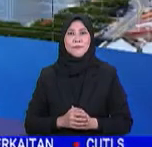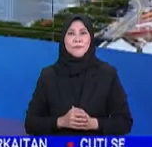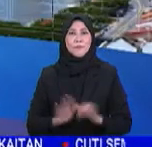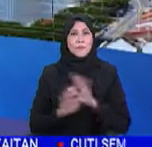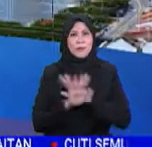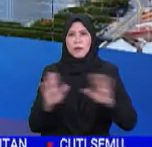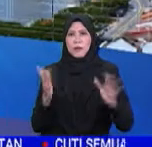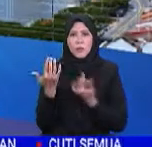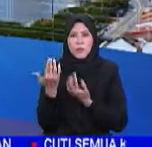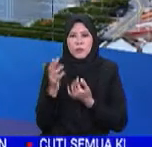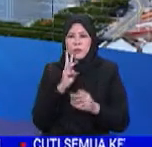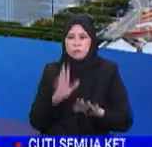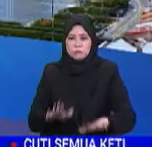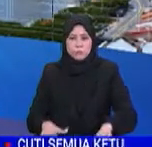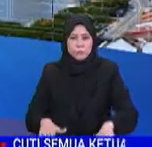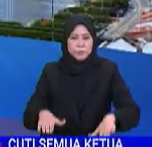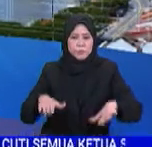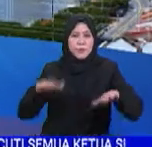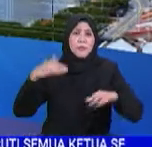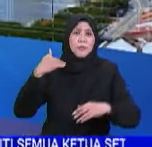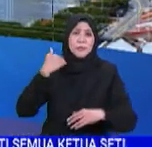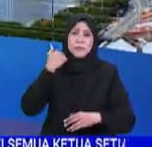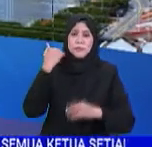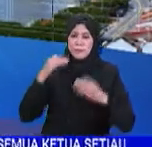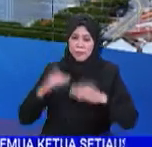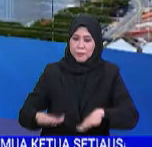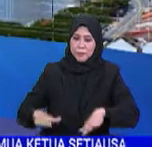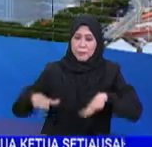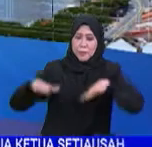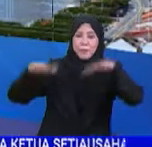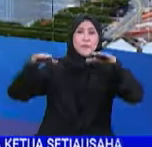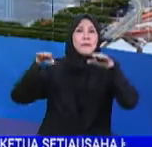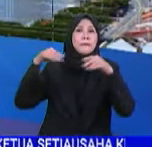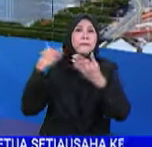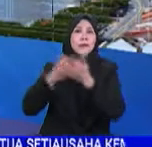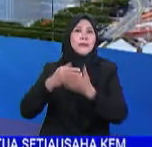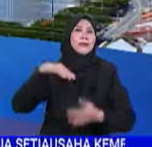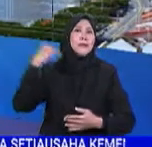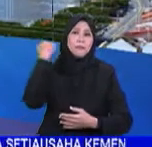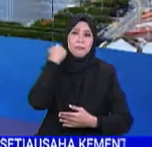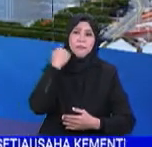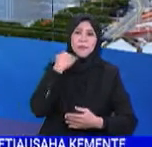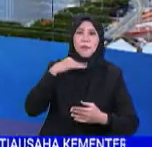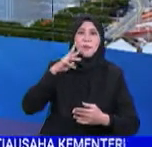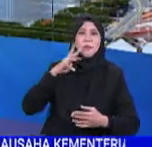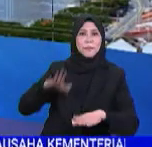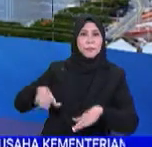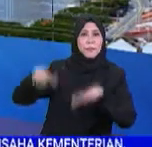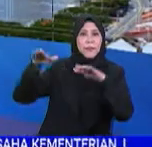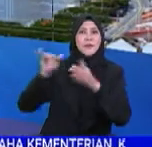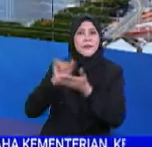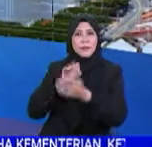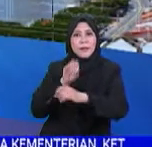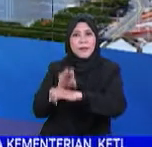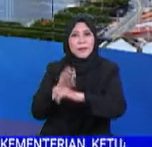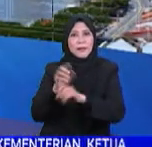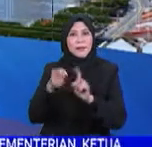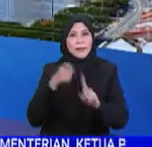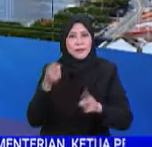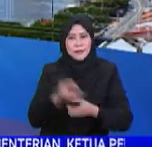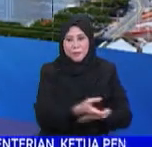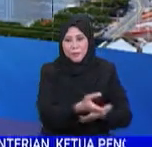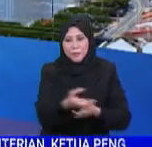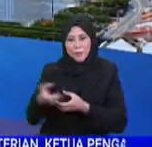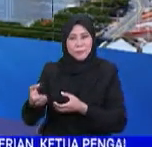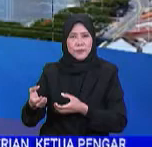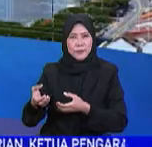Jangan tunggu air naik sehingga ke paras leher untuk berpindah dari rumah. Itu pesanan pengarah Jabatan Bomba dan Penyelamat Sarawak Dato'